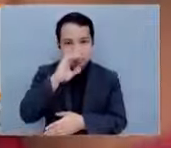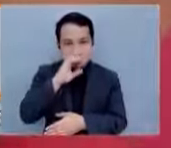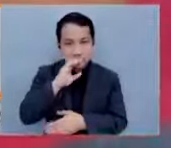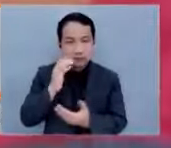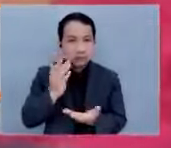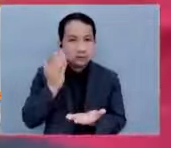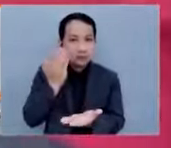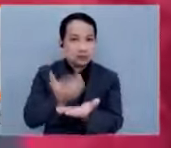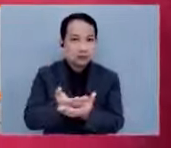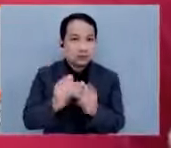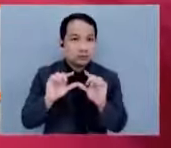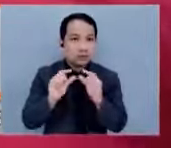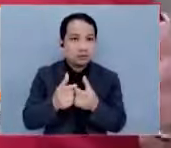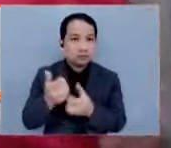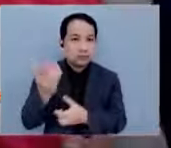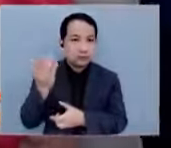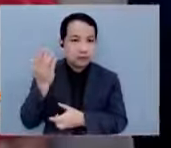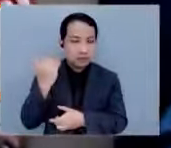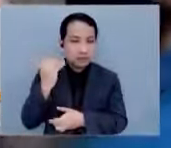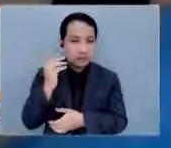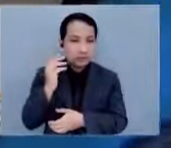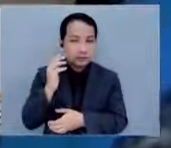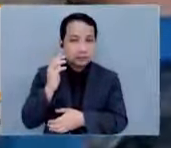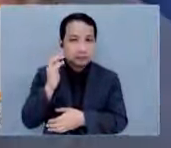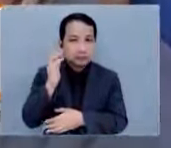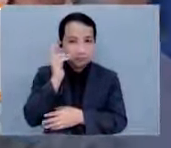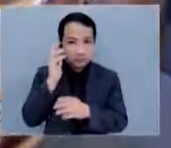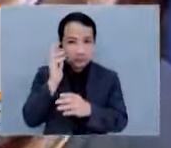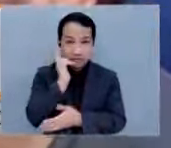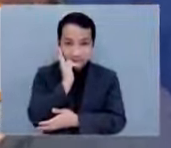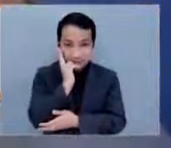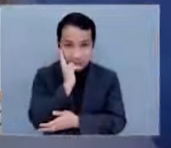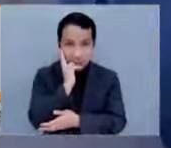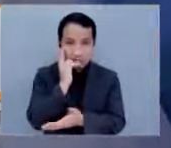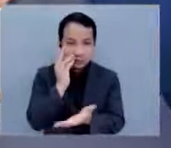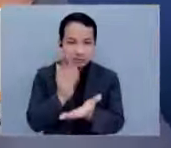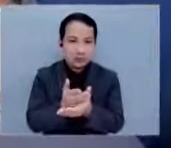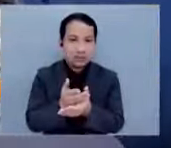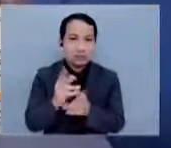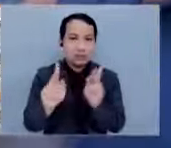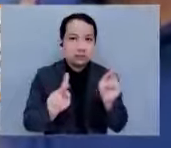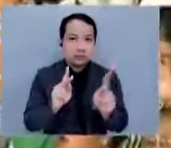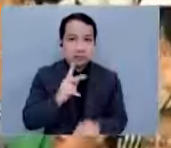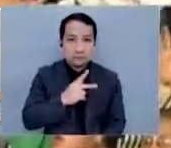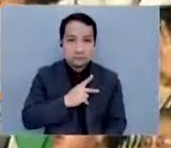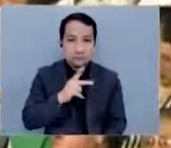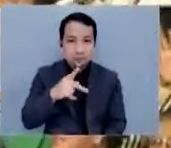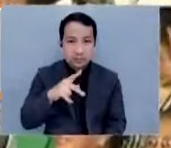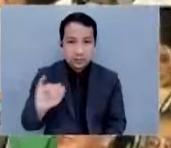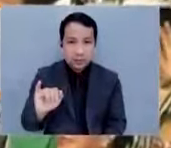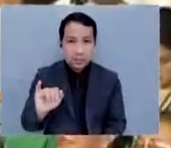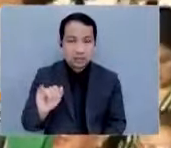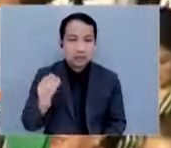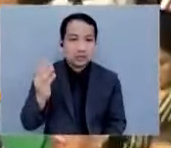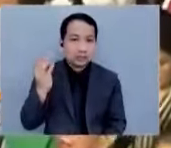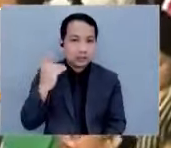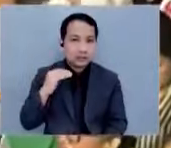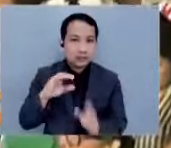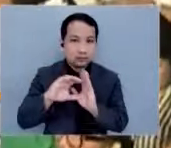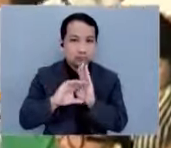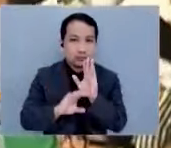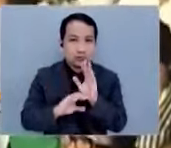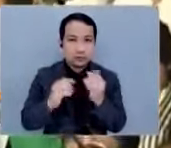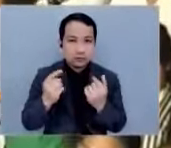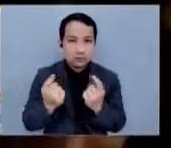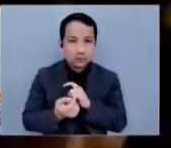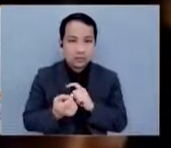din ni dating Pangulong Rodrigo Duterte para naman tutulan ang People's Initiative na nagsusulong ng charter change.